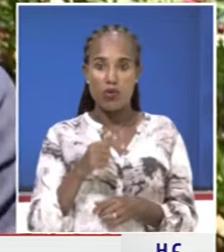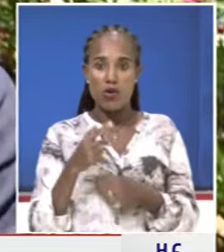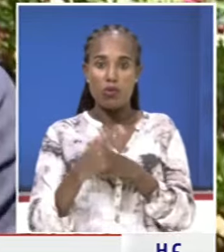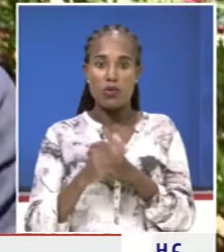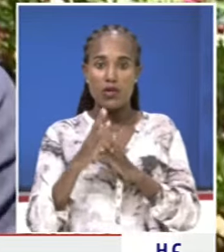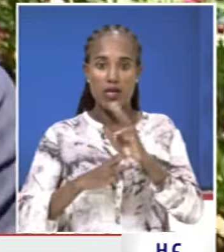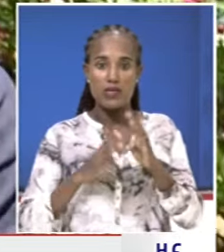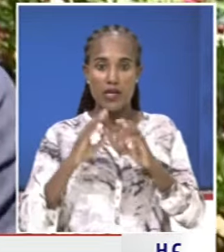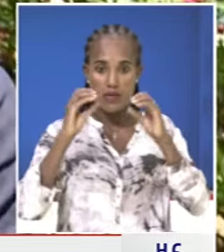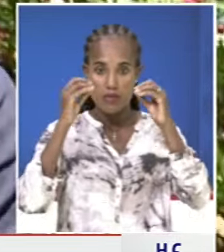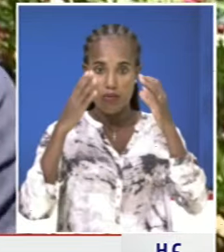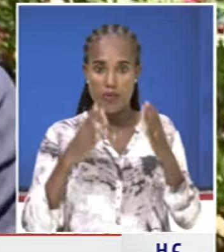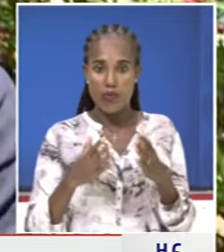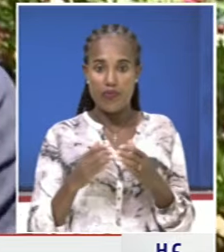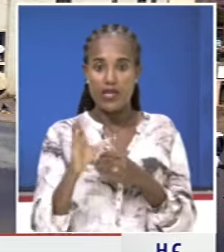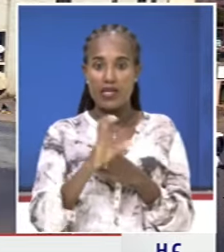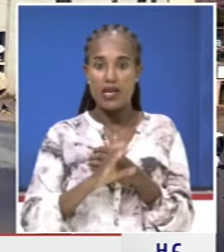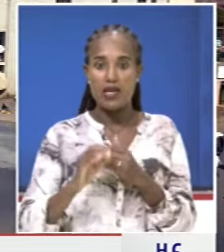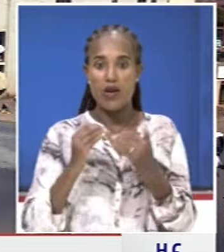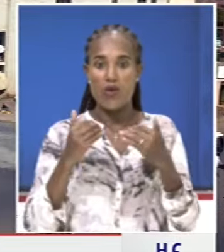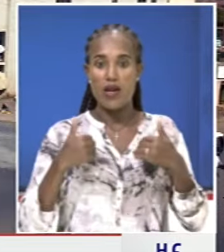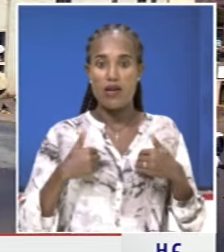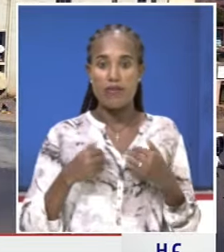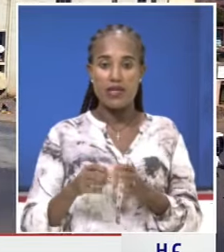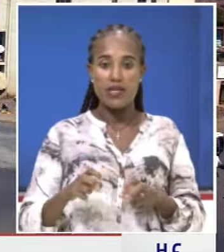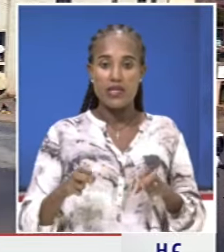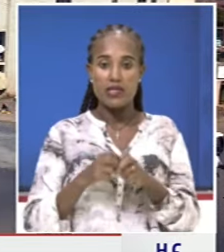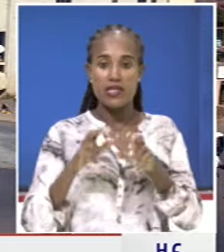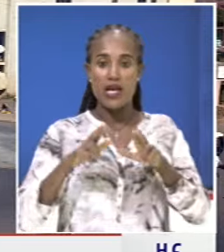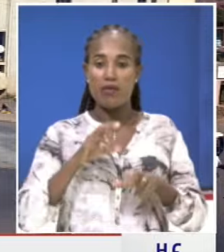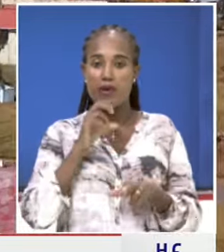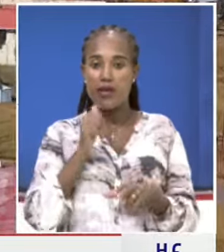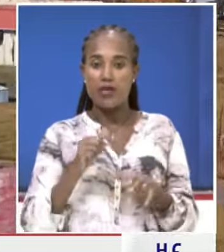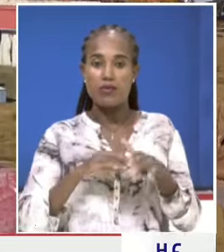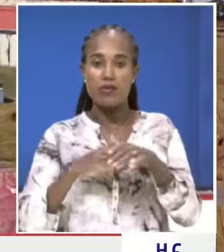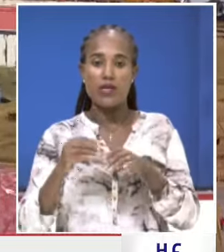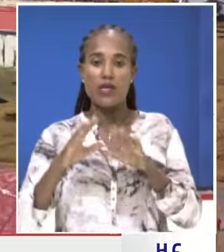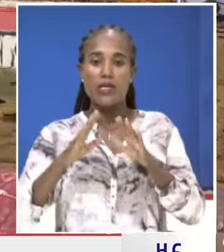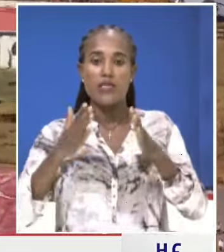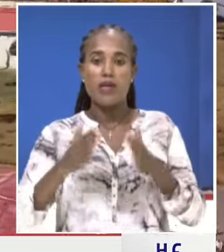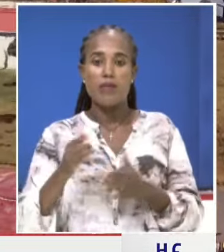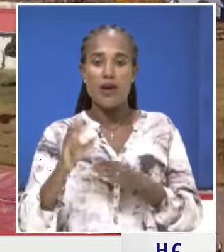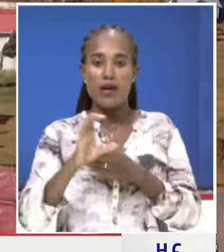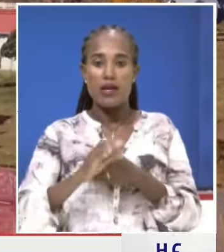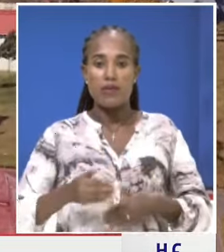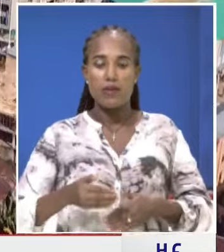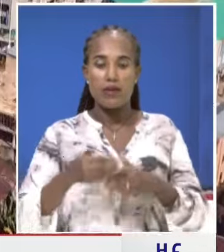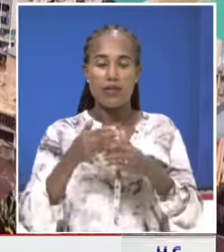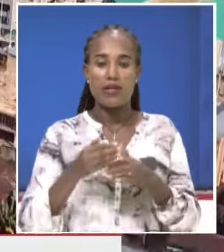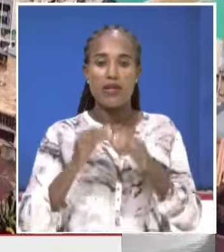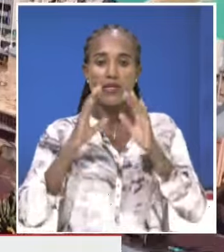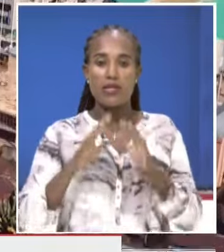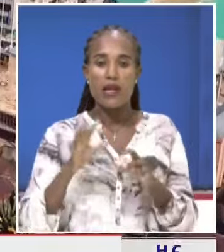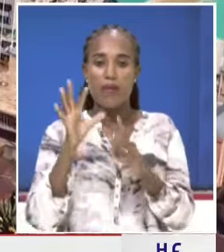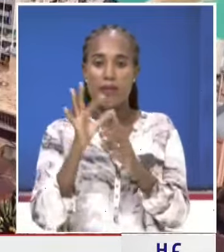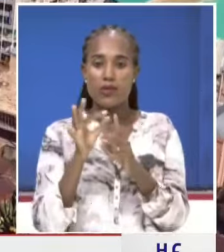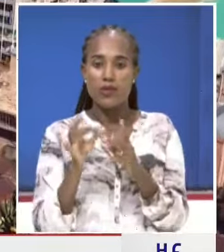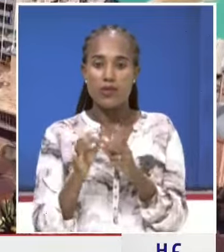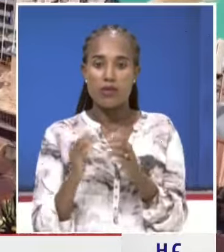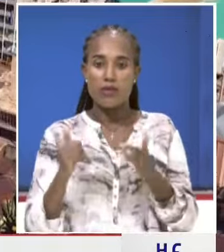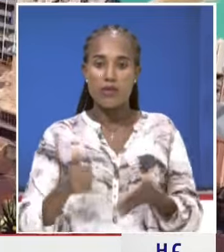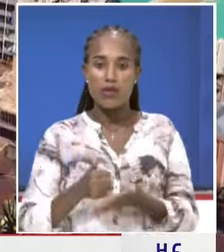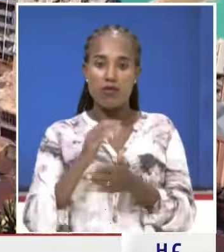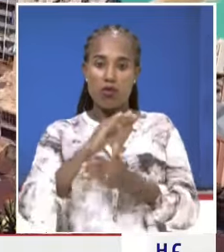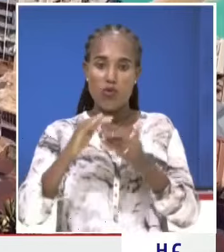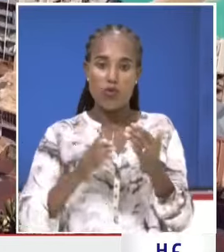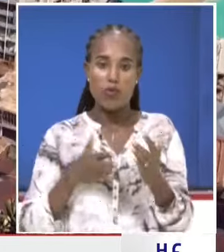የፖለቲካል ሳይንስ መምህሩ፣ እንደ ሀገር አሁን ካለንበት ግጭትና ለመረጋጋት በመውጣት ሰላማዊ ሀገር ለመገንባት የሰላም አማራጮችን በመደገፍ